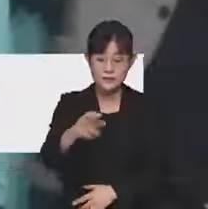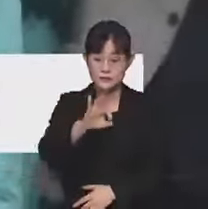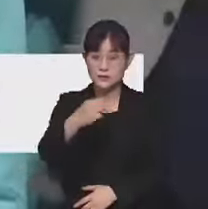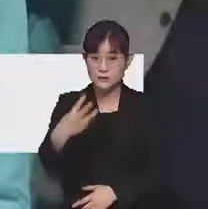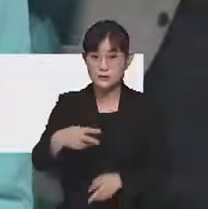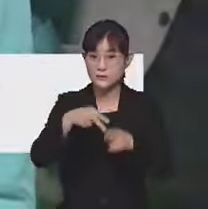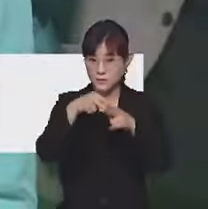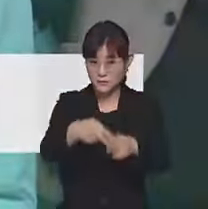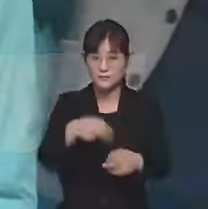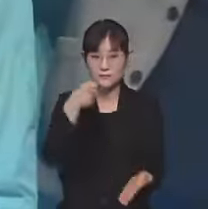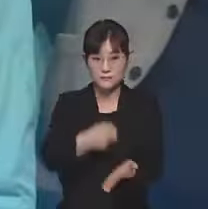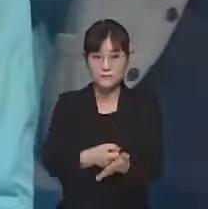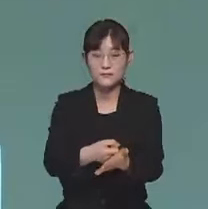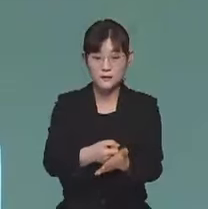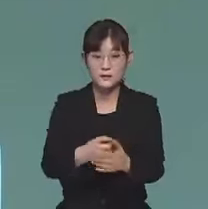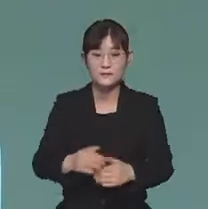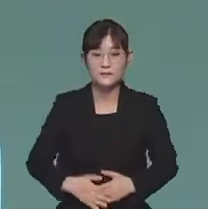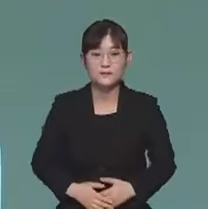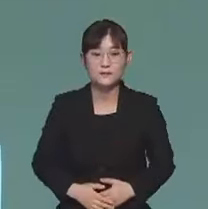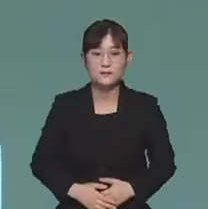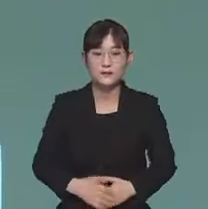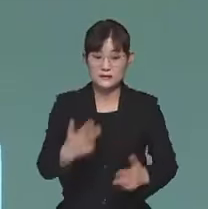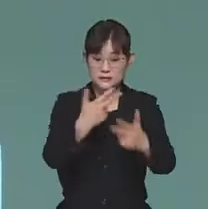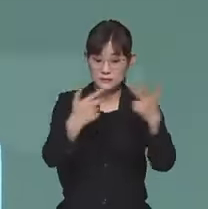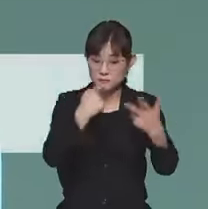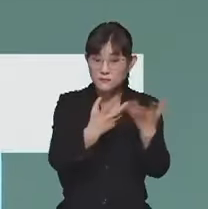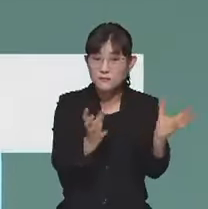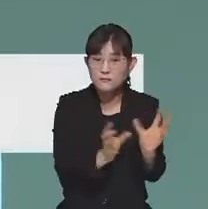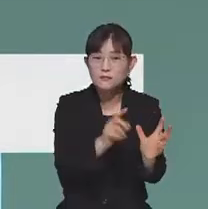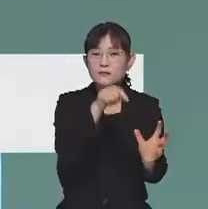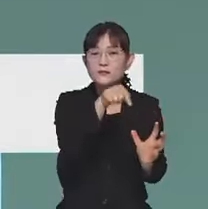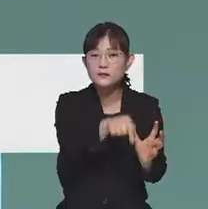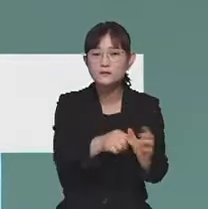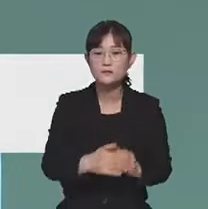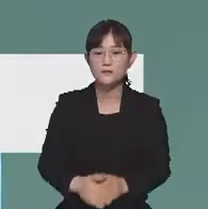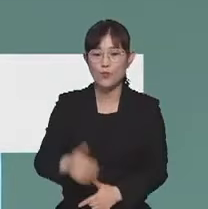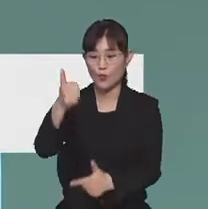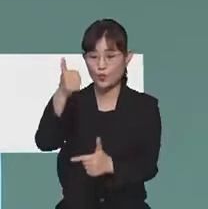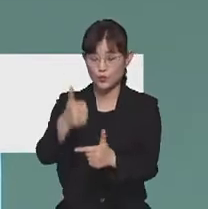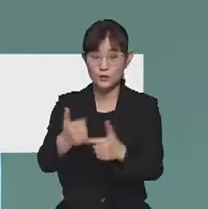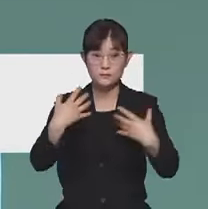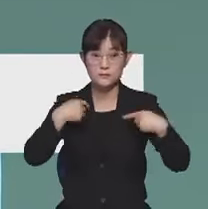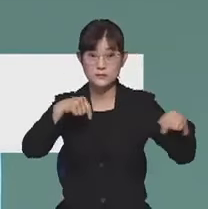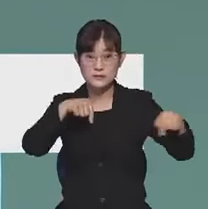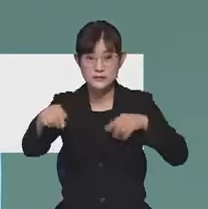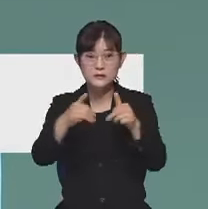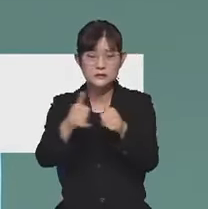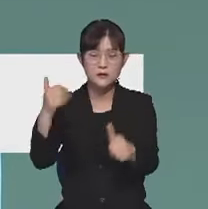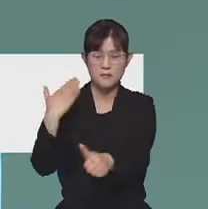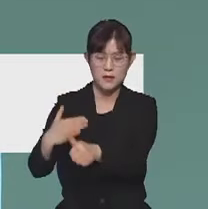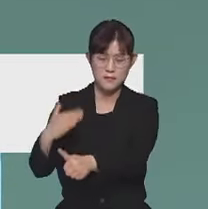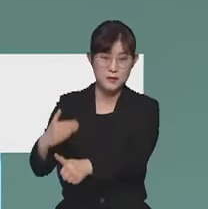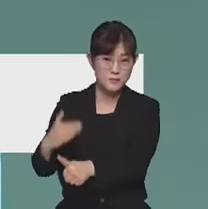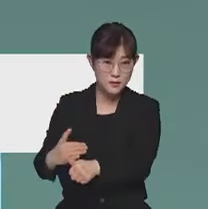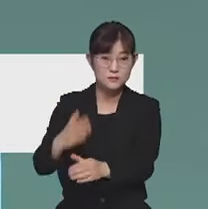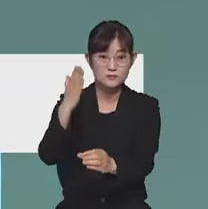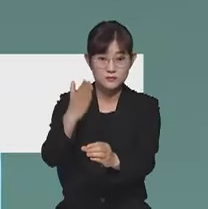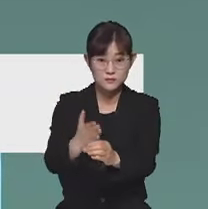출마를 선언했습니다. 이재명 민주당은 호남 정치인의 싹을 자르고